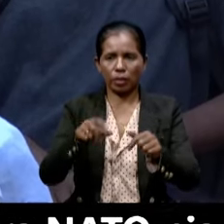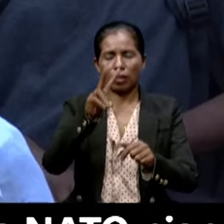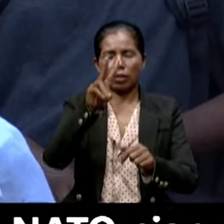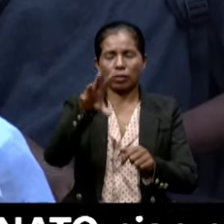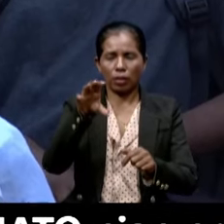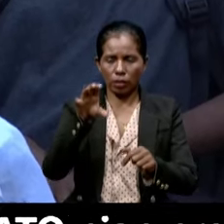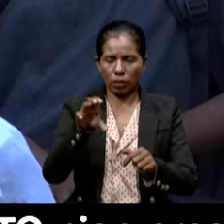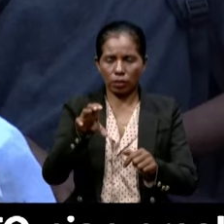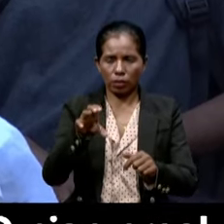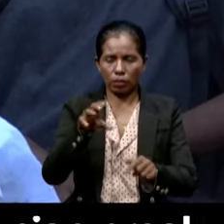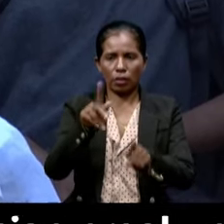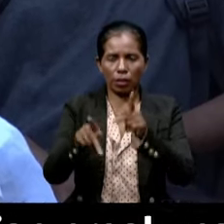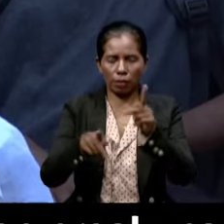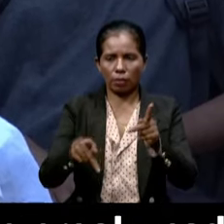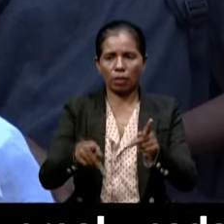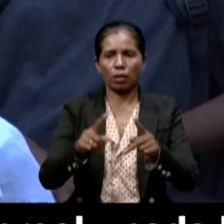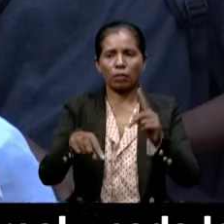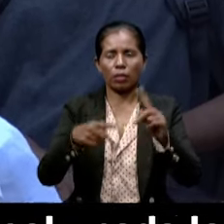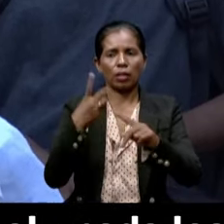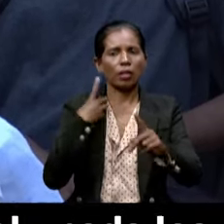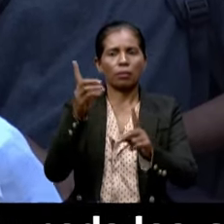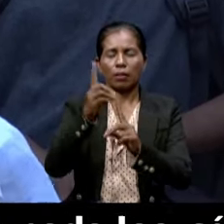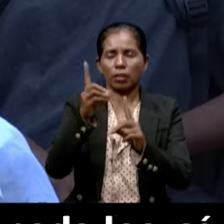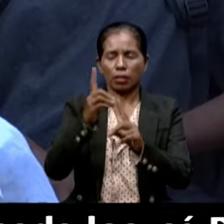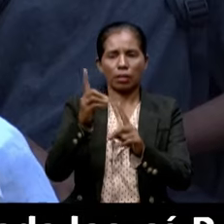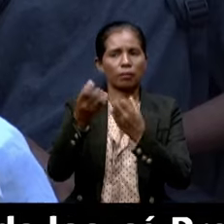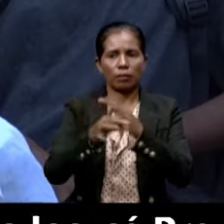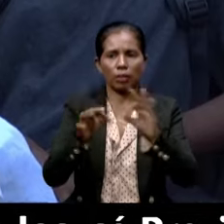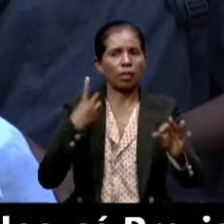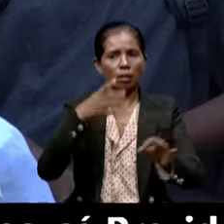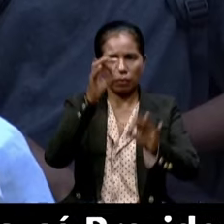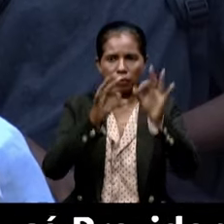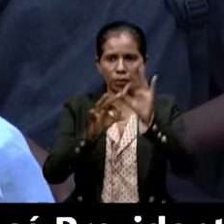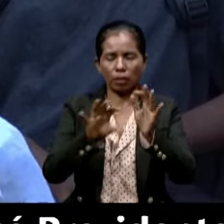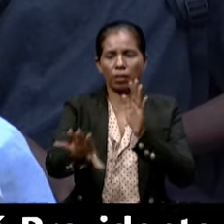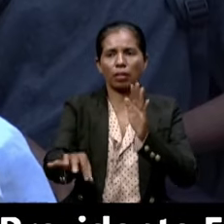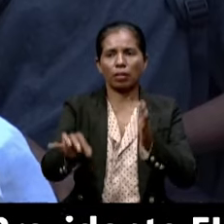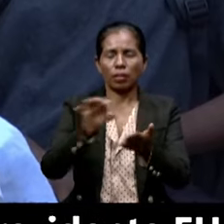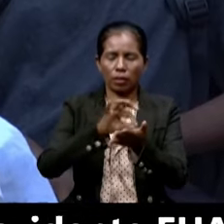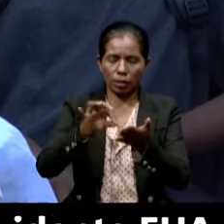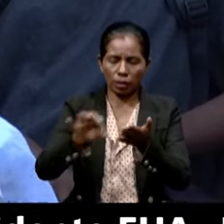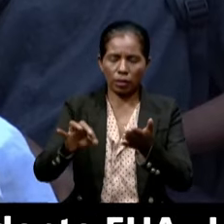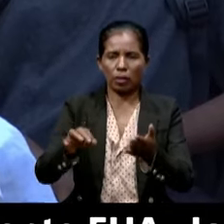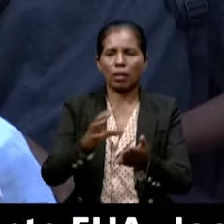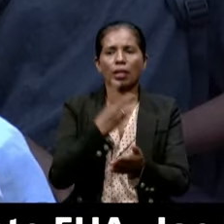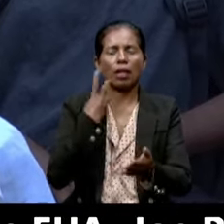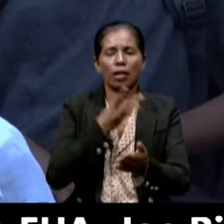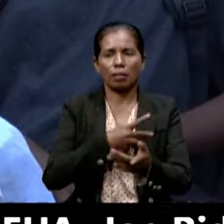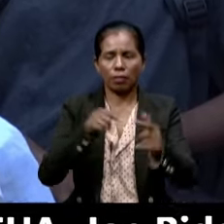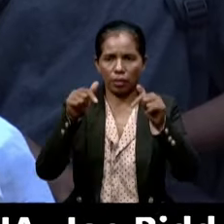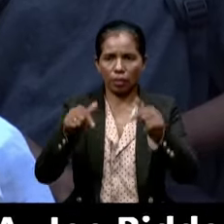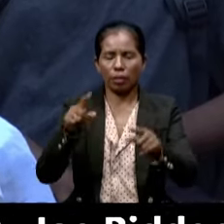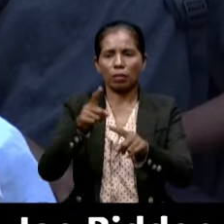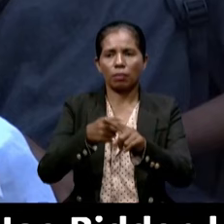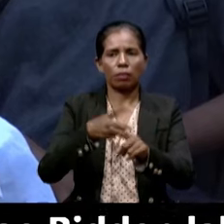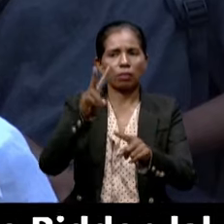resi Se vai hira aminya data ne la expire, ami fiar kata kami se hetang kontratu husi Korea. Maybe ami sira nebe maki ha bulan